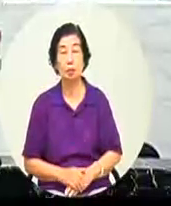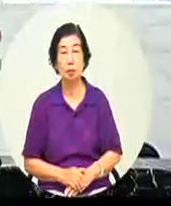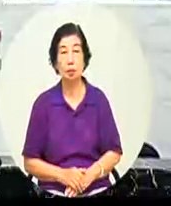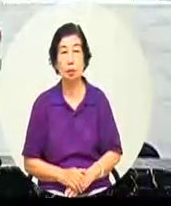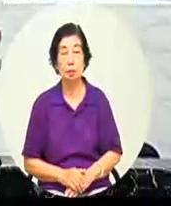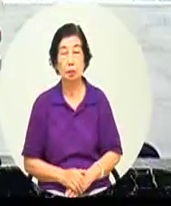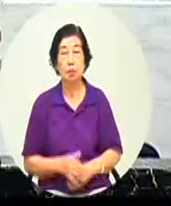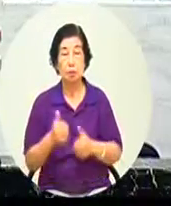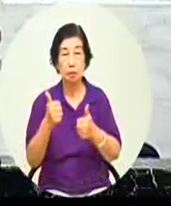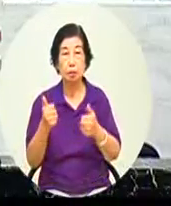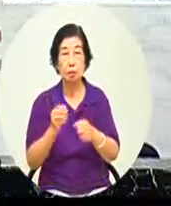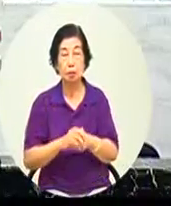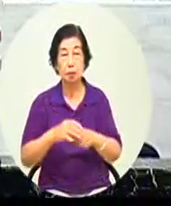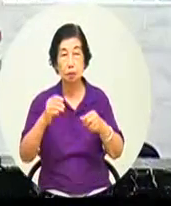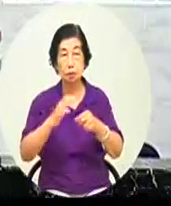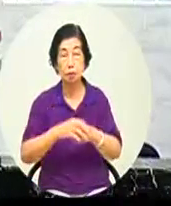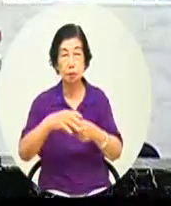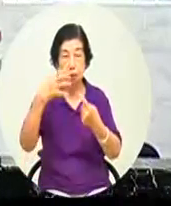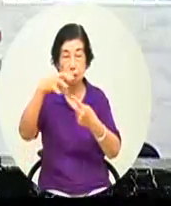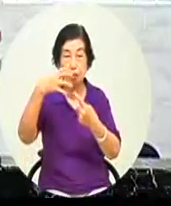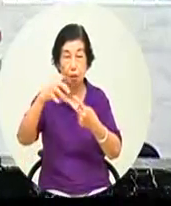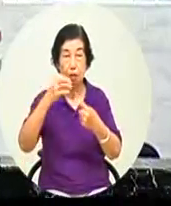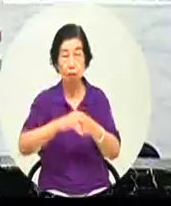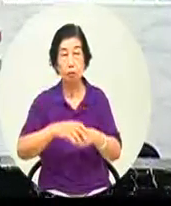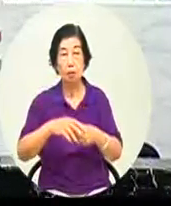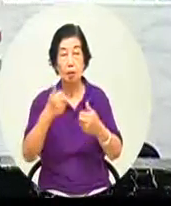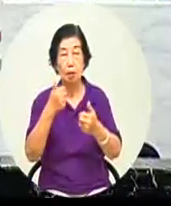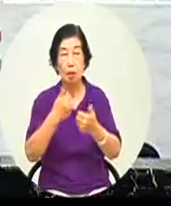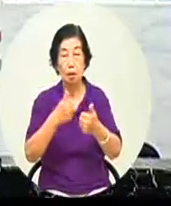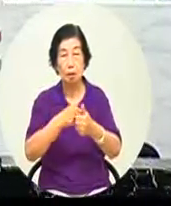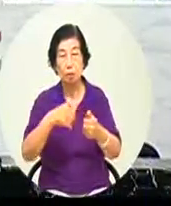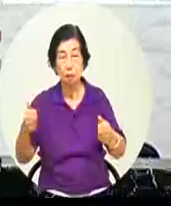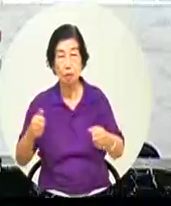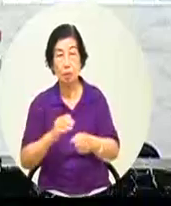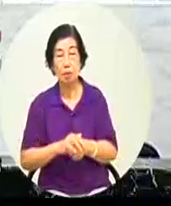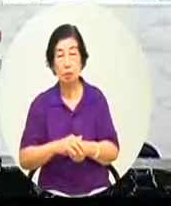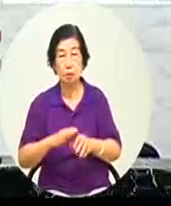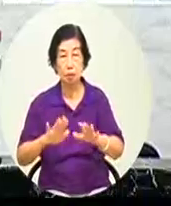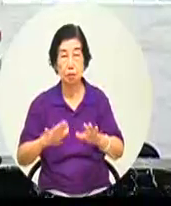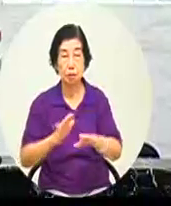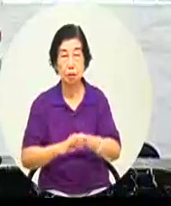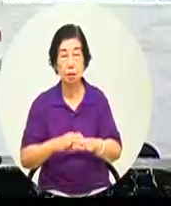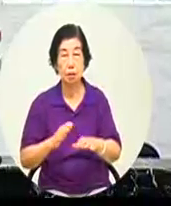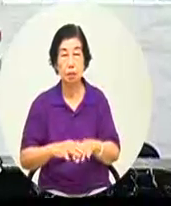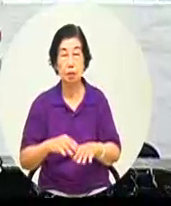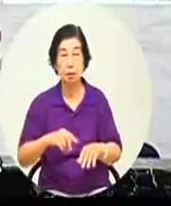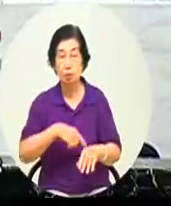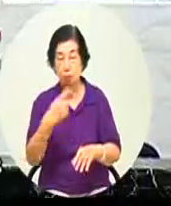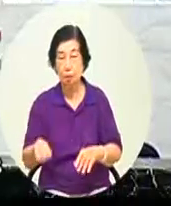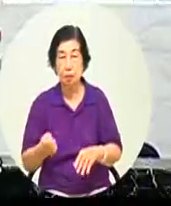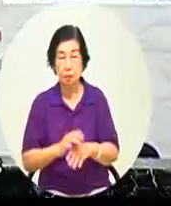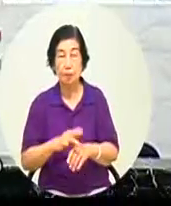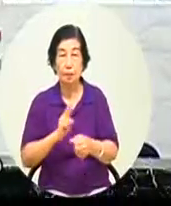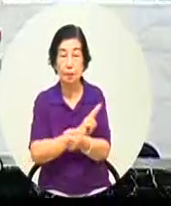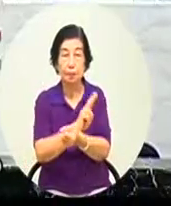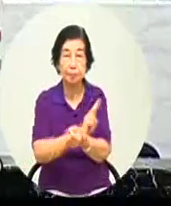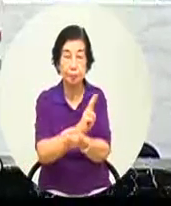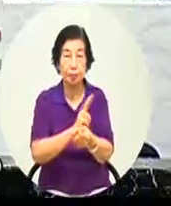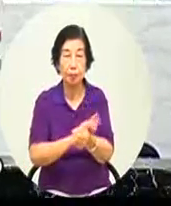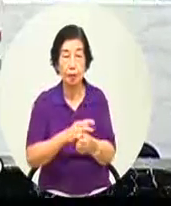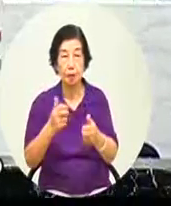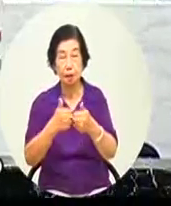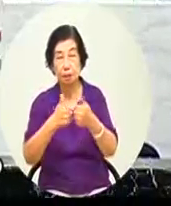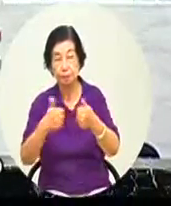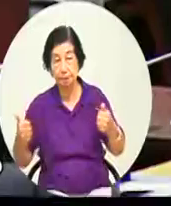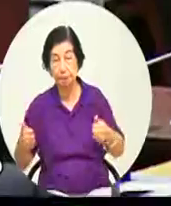好，谢谢，谢谢我们中议员的质询。再来是林富宝林议员，15分钟。 谢谢大会主席陈议